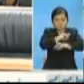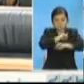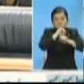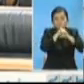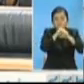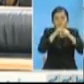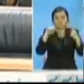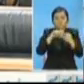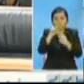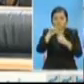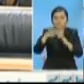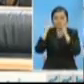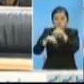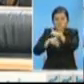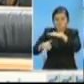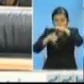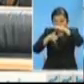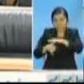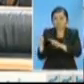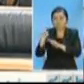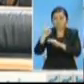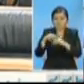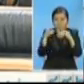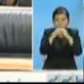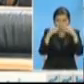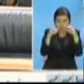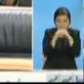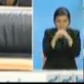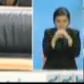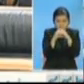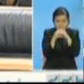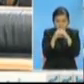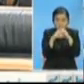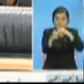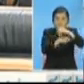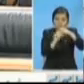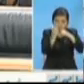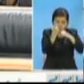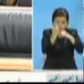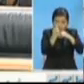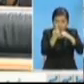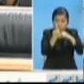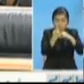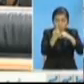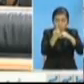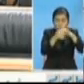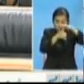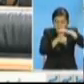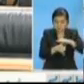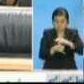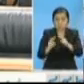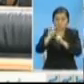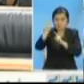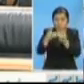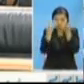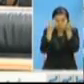หญ่เวลาถูกโกงก็จะโกง3อย่างโกงความชื้นซึ่งส่วนใหญ่เป็นพื้นที่ภาคกลางพื้นที่ภาคเหนือโกงตาช่าง